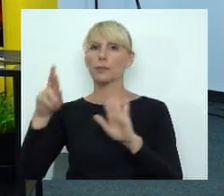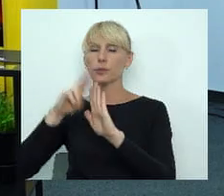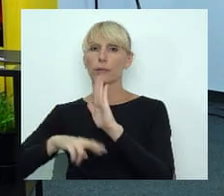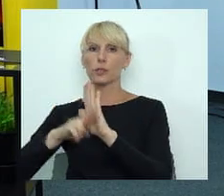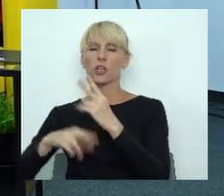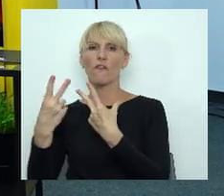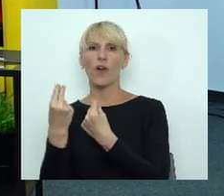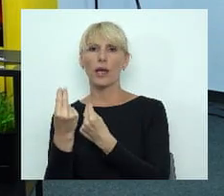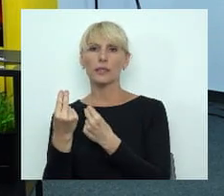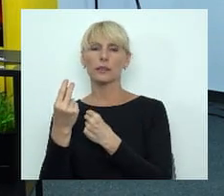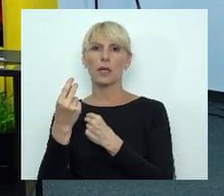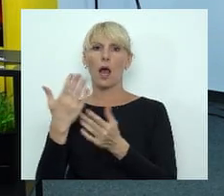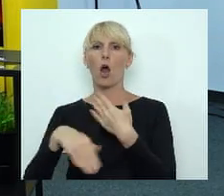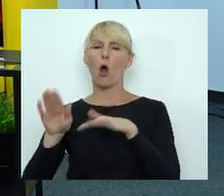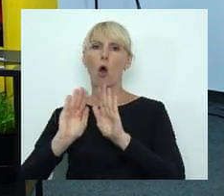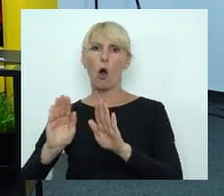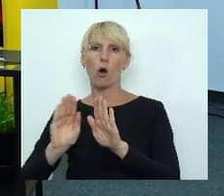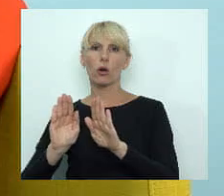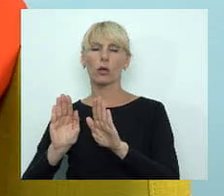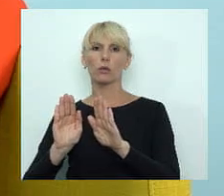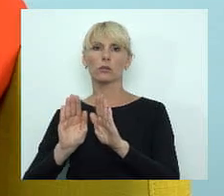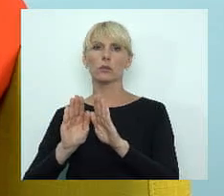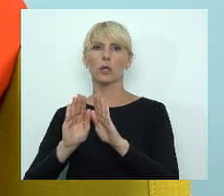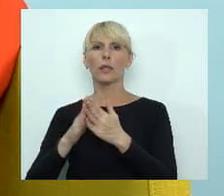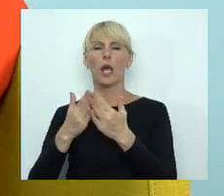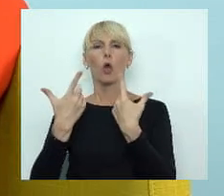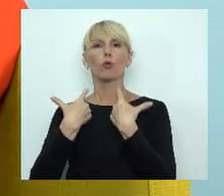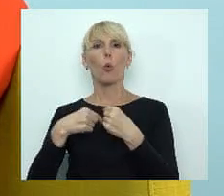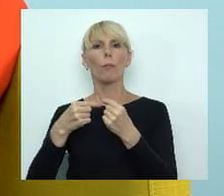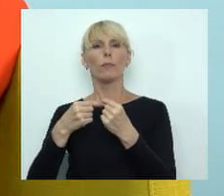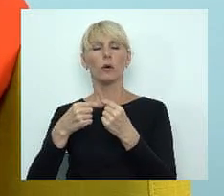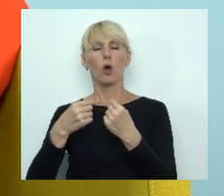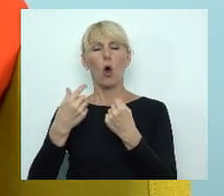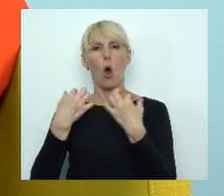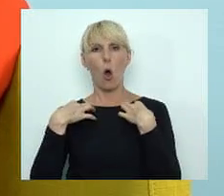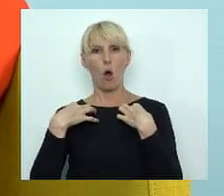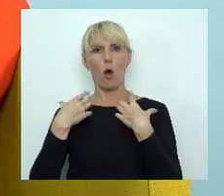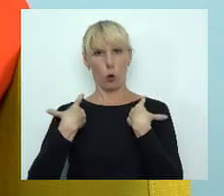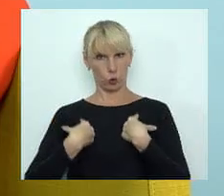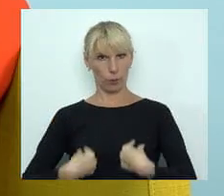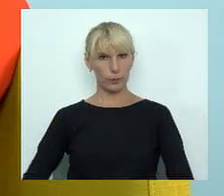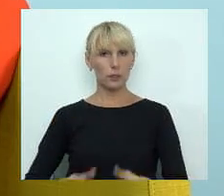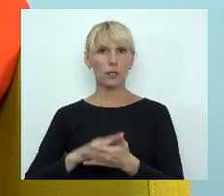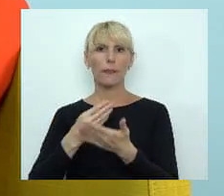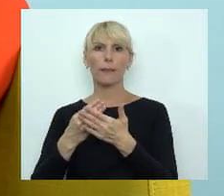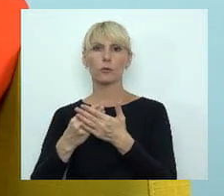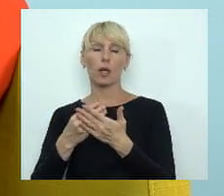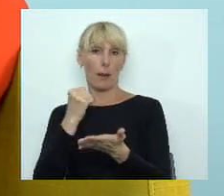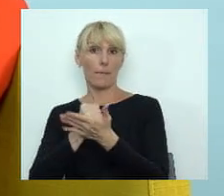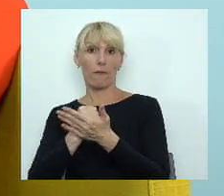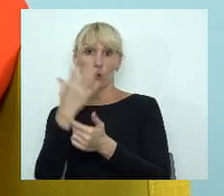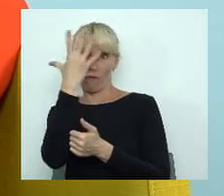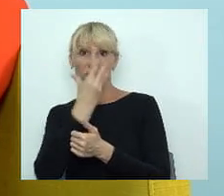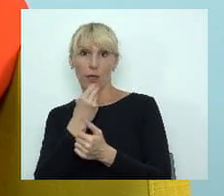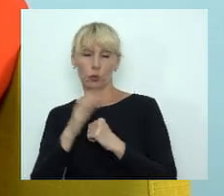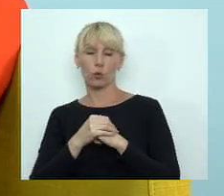gwarantują ochronę dóbr osobistych, mam tu na myśli chociażby prawo do wizerunku, ale dzisiaj na gruncie